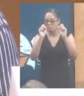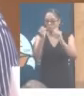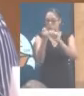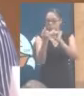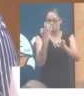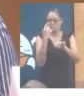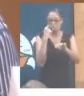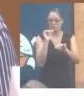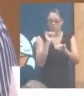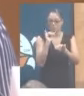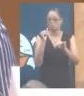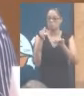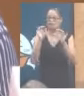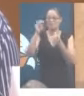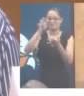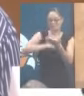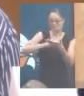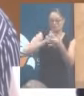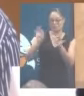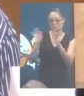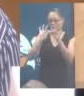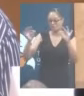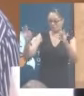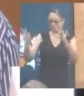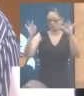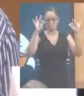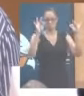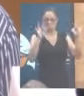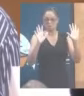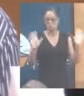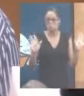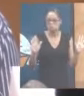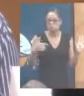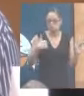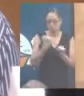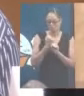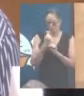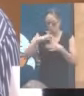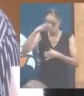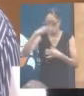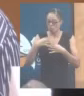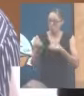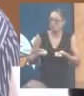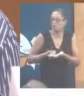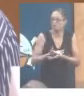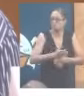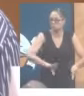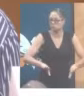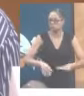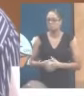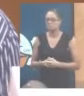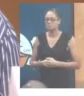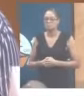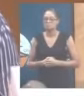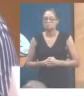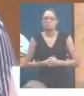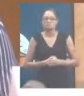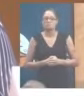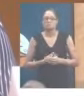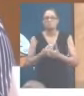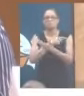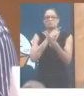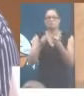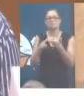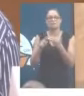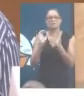une citation que j'ai faite. Maintenant, j'ai fait mon travail d'élu, j'ai relayé. Le troisième point sur lequel je veux intervenir, c'est